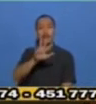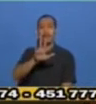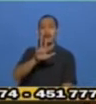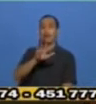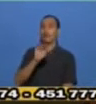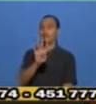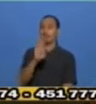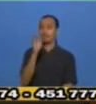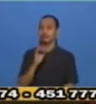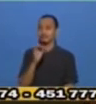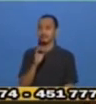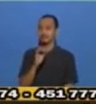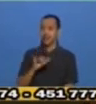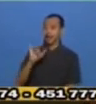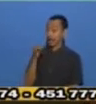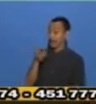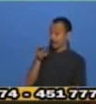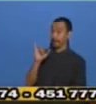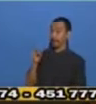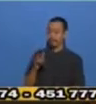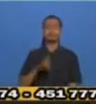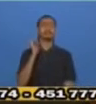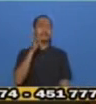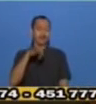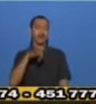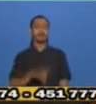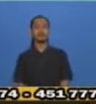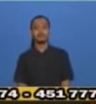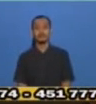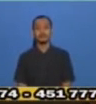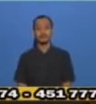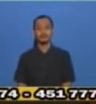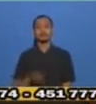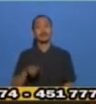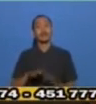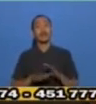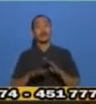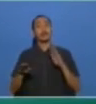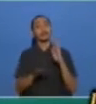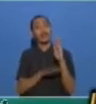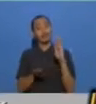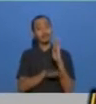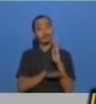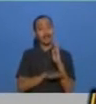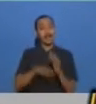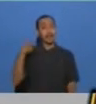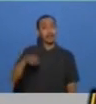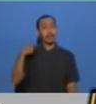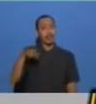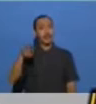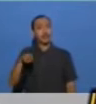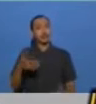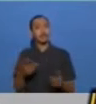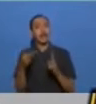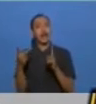64,84%. Seluruh DIY Itu ya Mbak Bu ya? Fira. Ya. Nah harapannya kan kalau standar dari kementerian itu minimal 70% lah